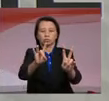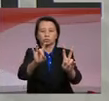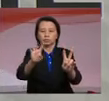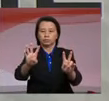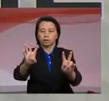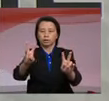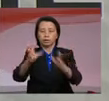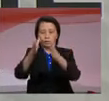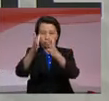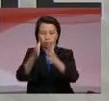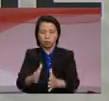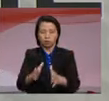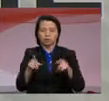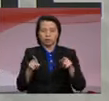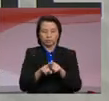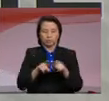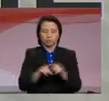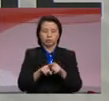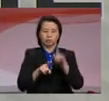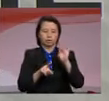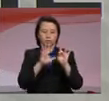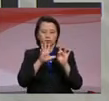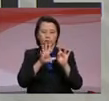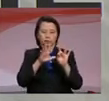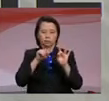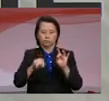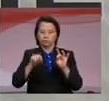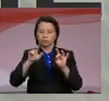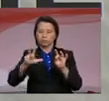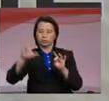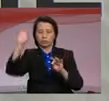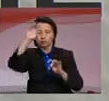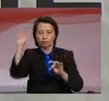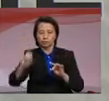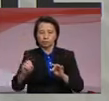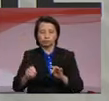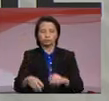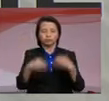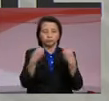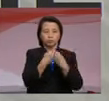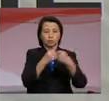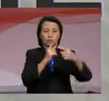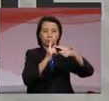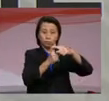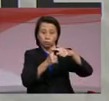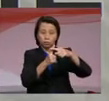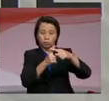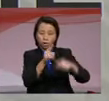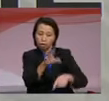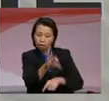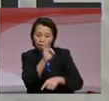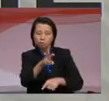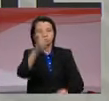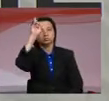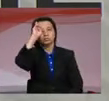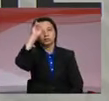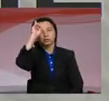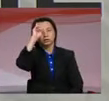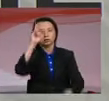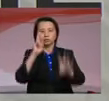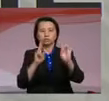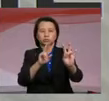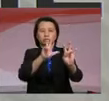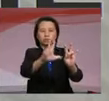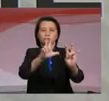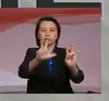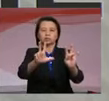20,846 individu, iaitu bersamaan dengan 85.3%. Jumlah kes yang positif dikesan kekal